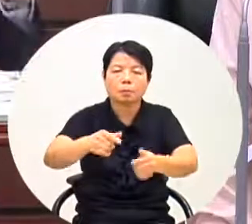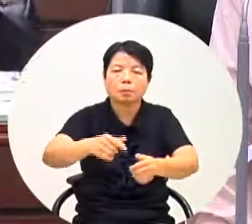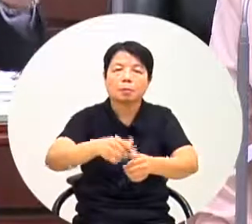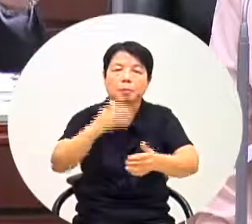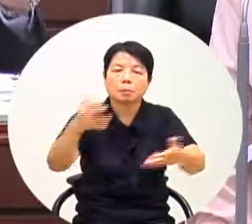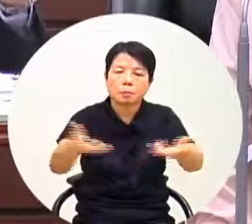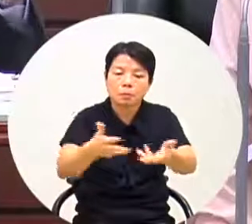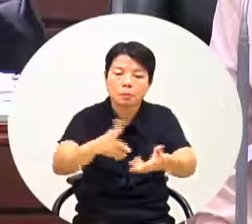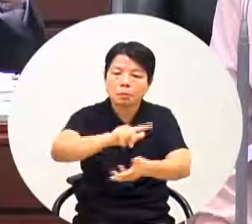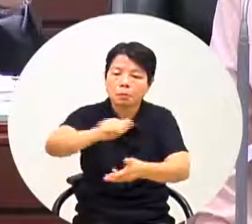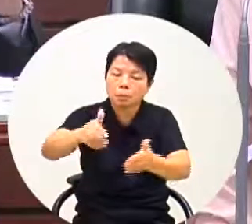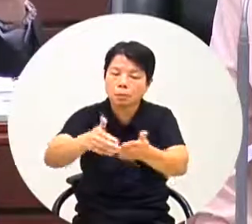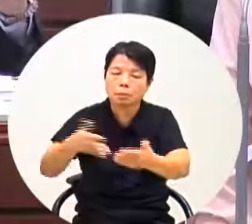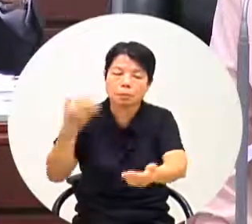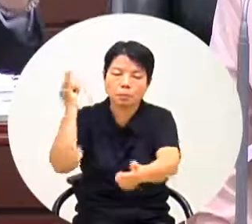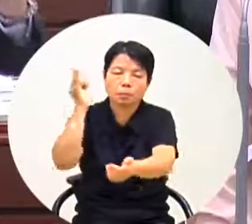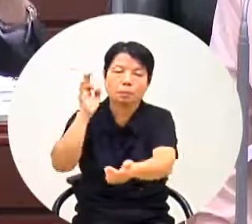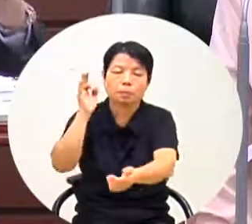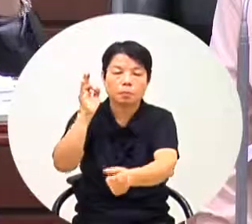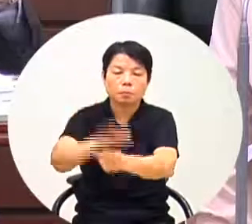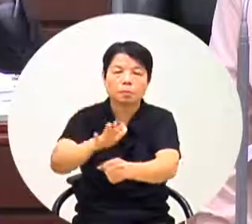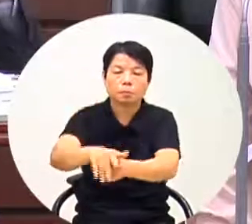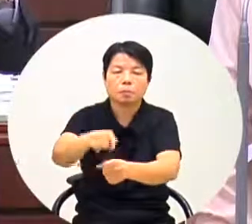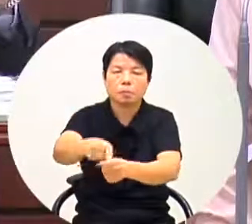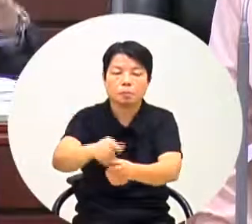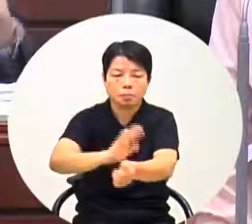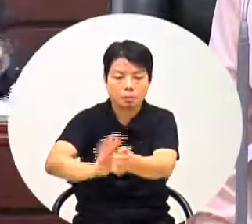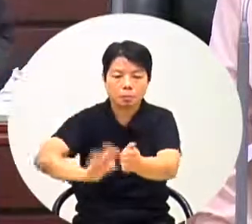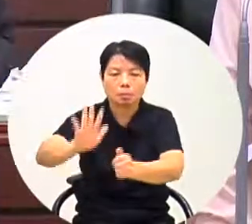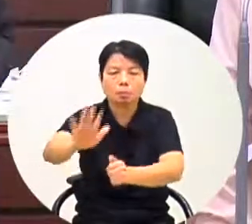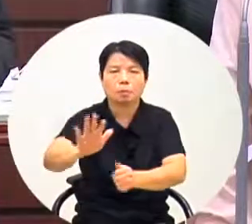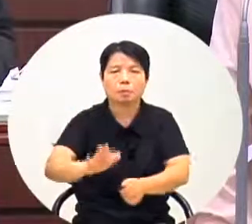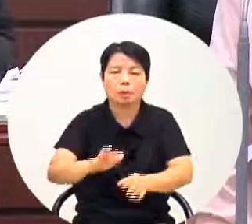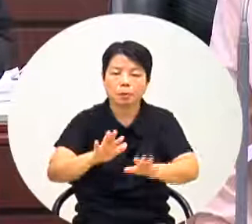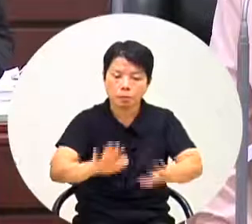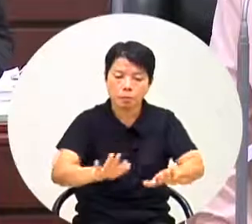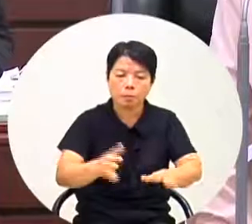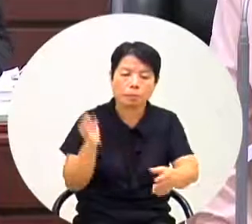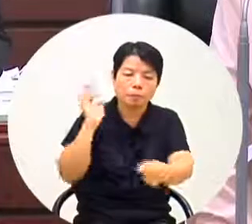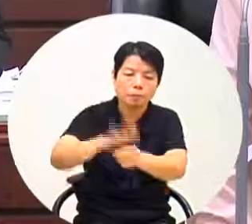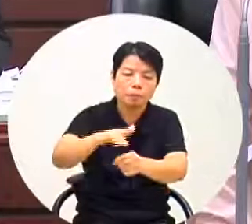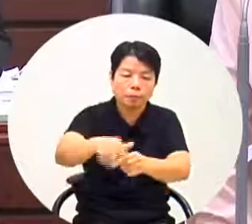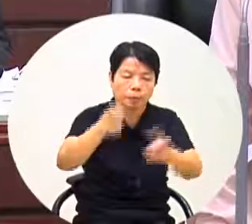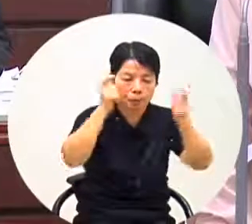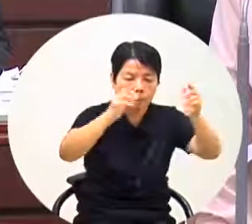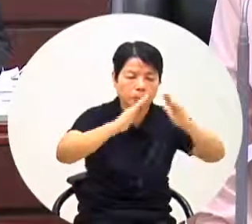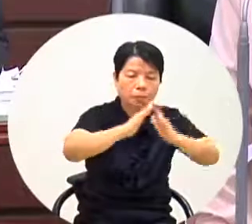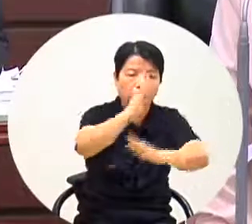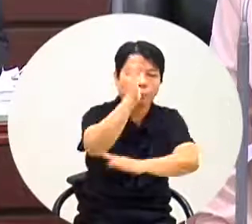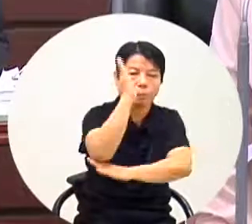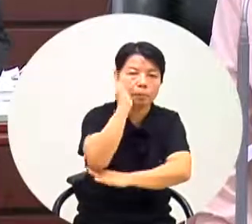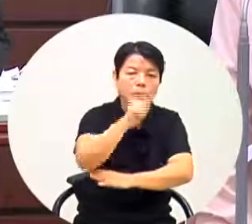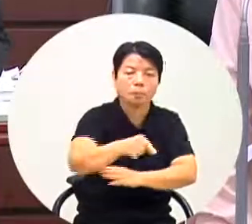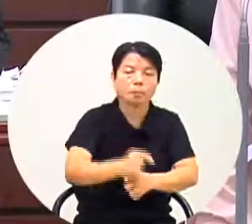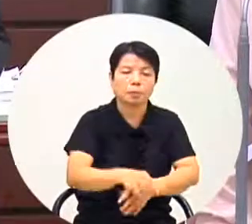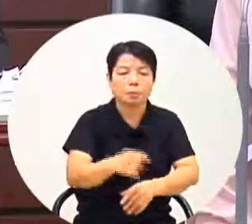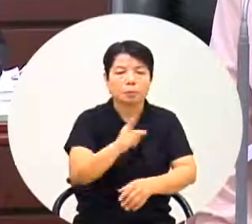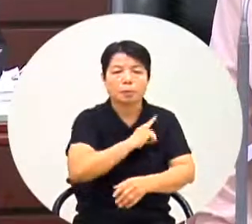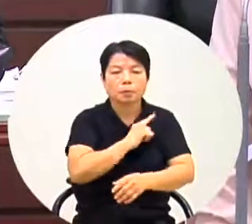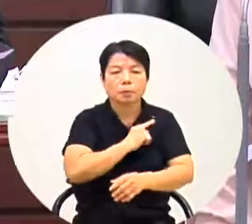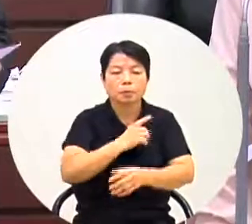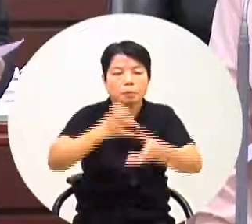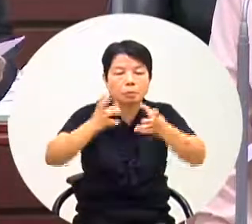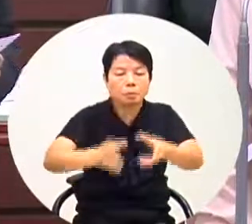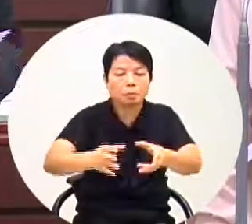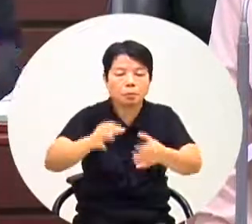想这个经费的那个定的标准，已经一定是比现在我们刚刚是既有的那个自治条例的标准来得